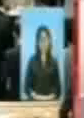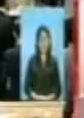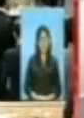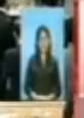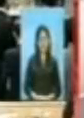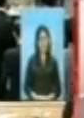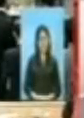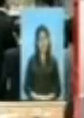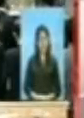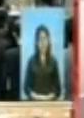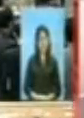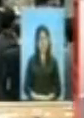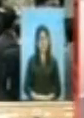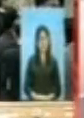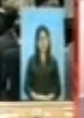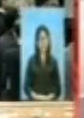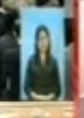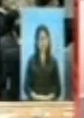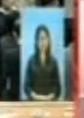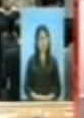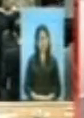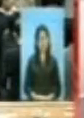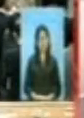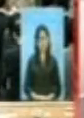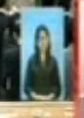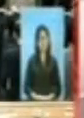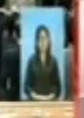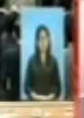ขอวุฒิจะดูนะ